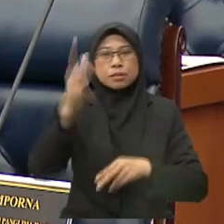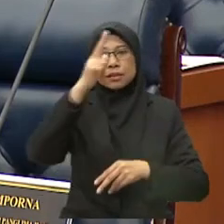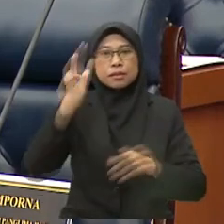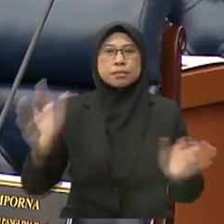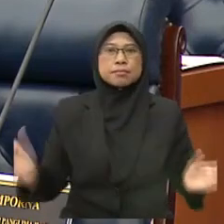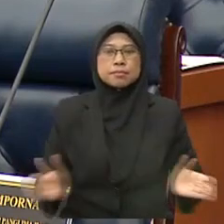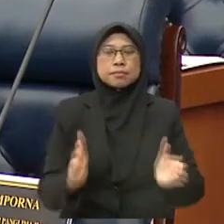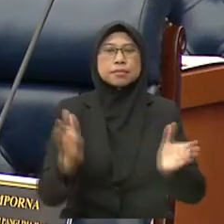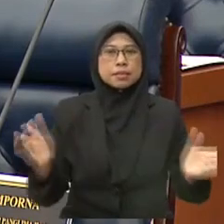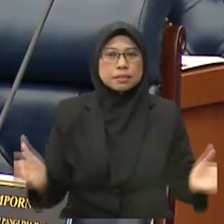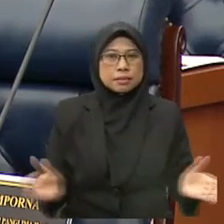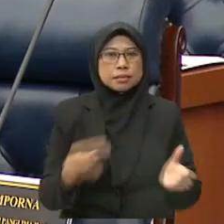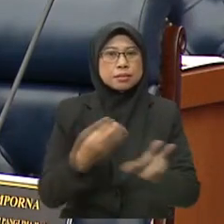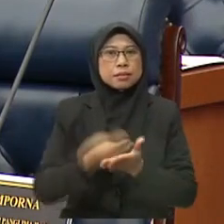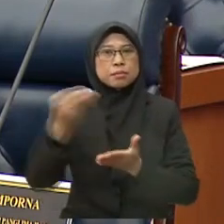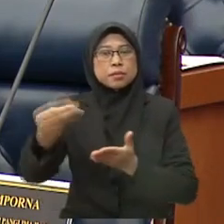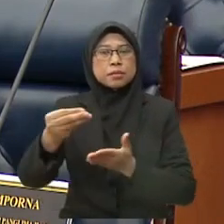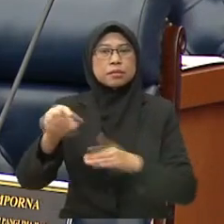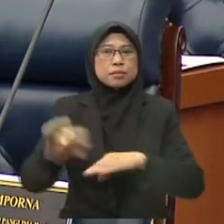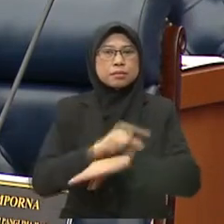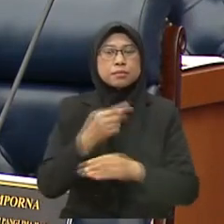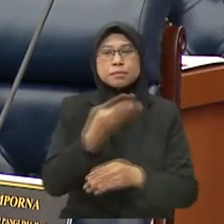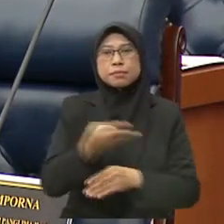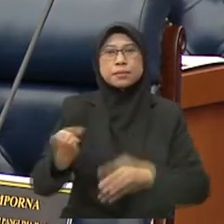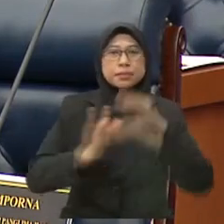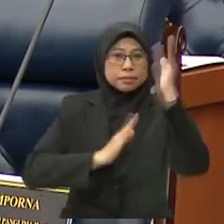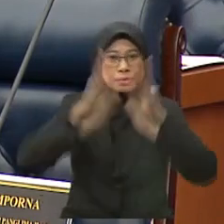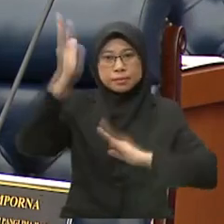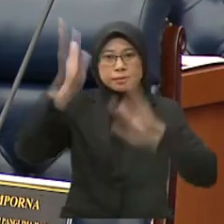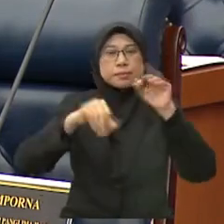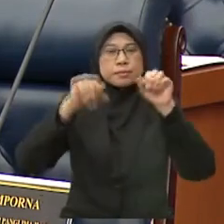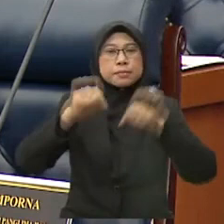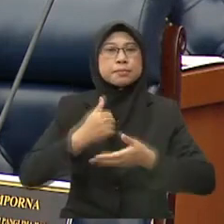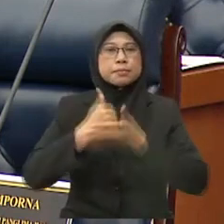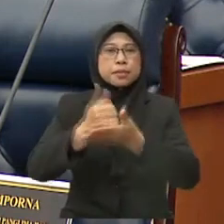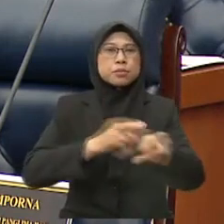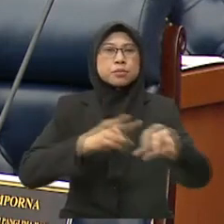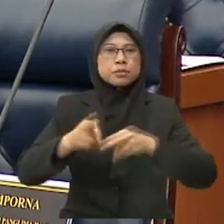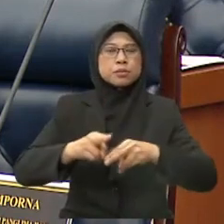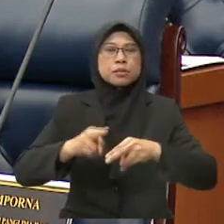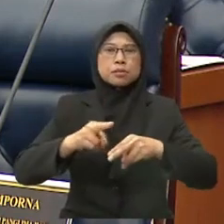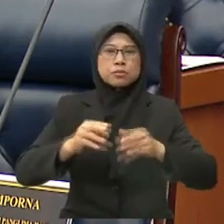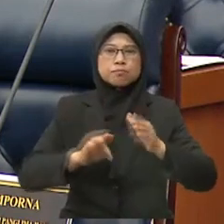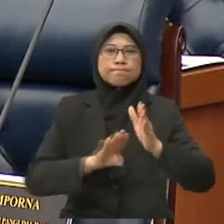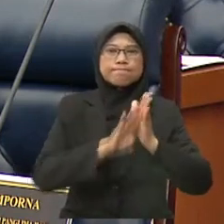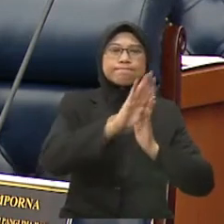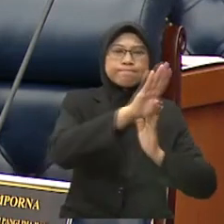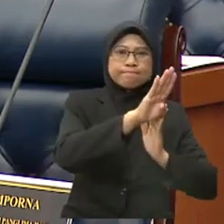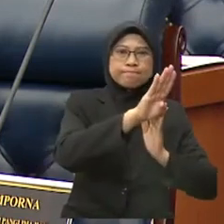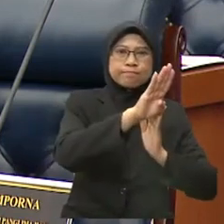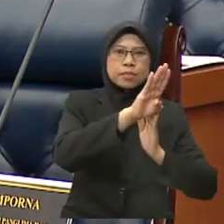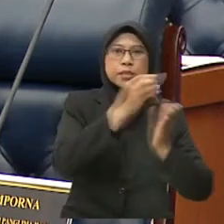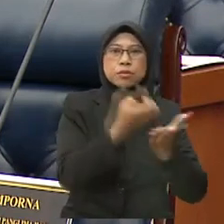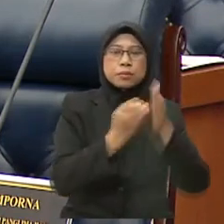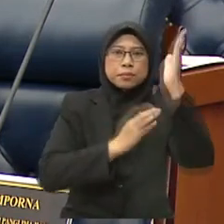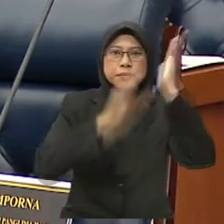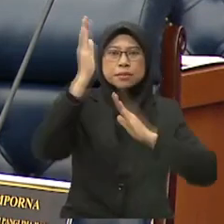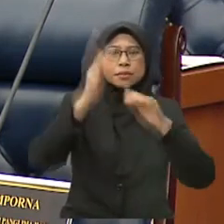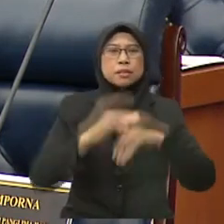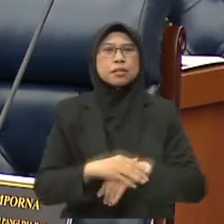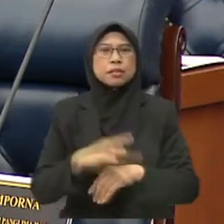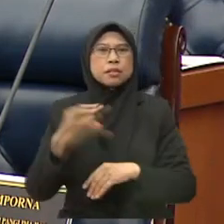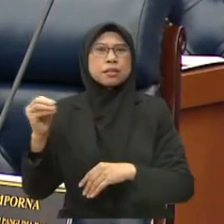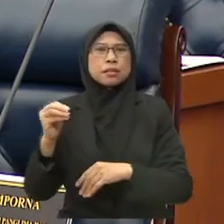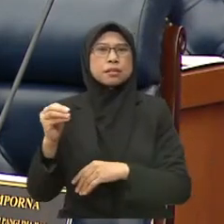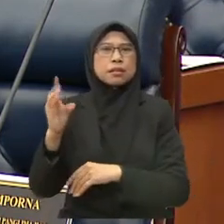galakan pembelian dan penggunaan produk barangan tempatan dapat membantu usaha memulihkan ekonomi domestik mengambil kira faktor luaran seperti